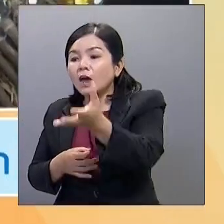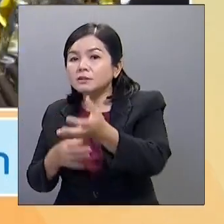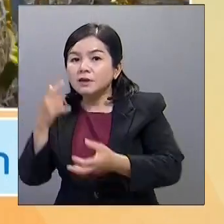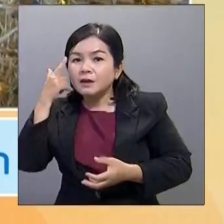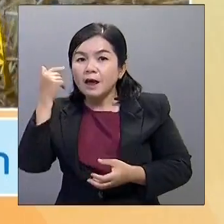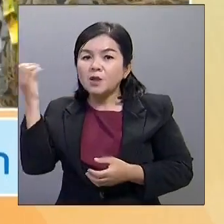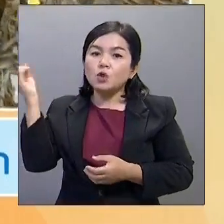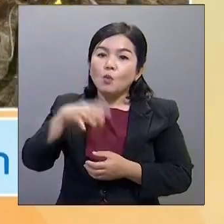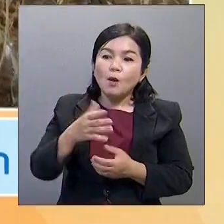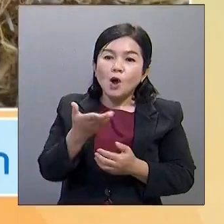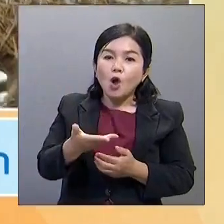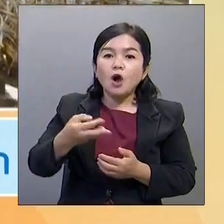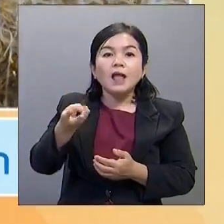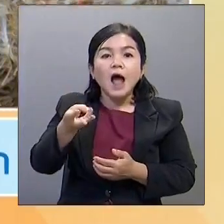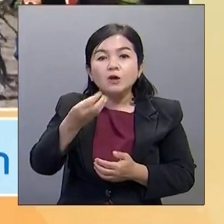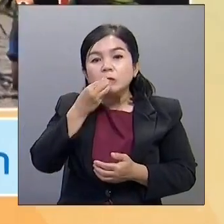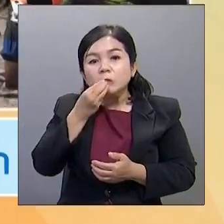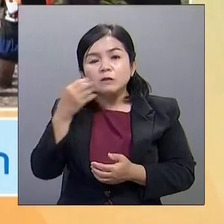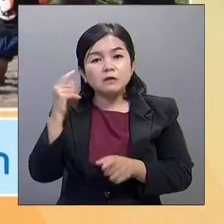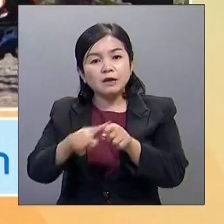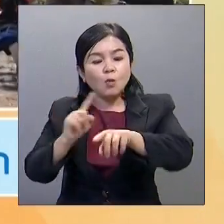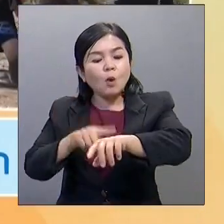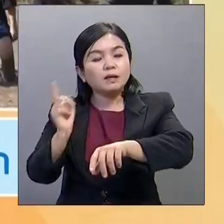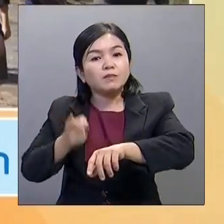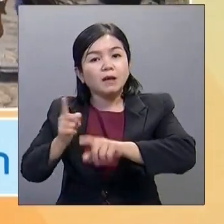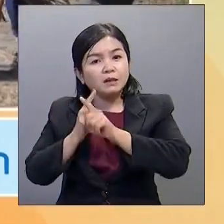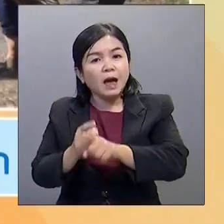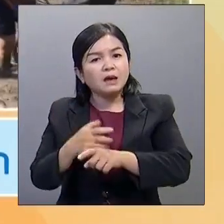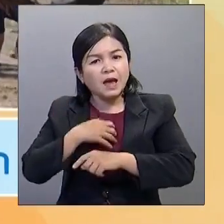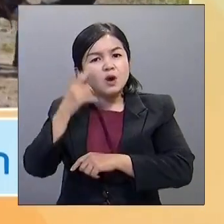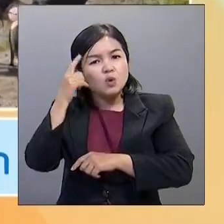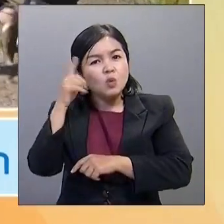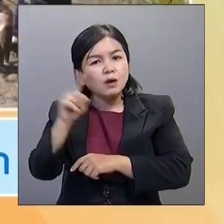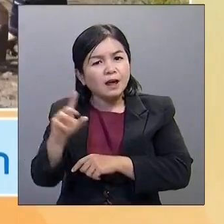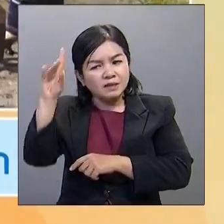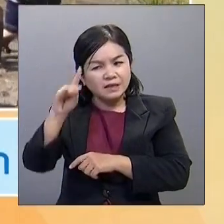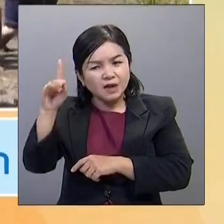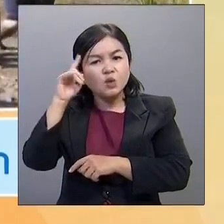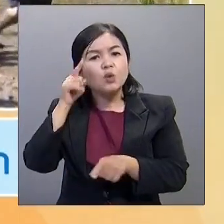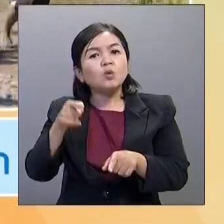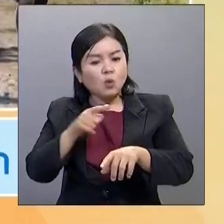ากแล้วก็จะบินมาทุกเวลาเดิมอ่ะตอน นี้อยากรู้มากเลยนะพวกสัตว์เนี่ยเขารู้ได้ยังไงว่าเ